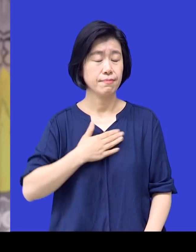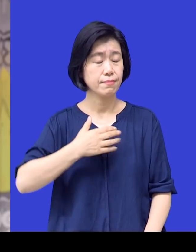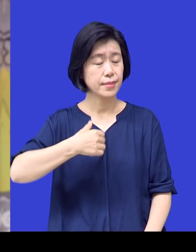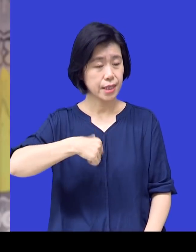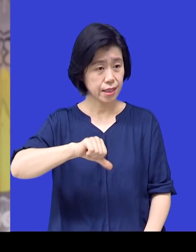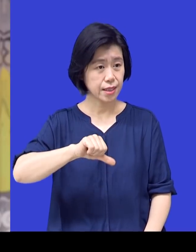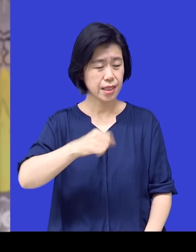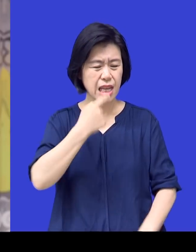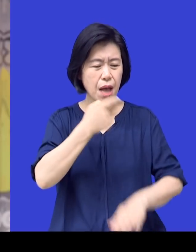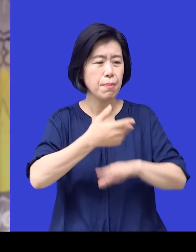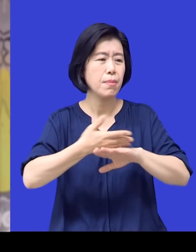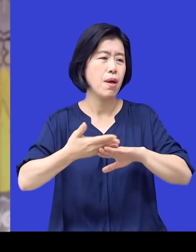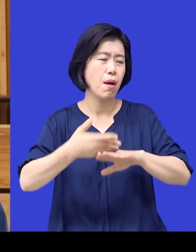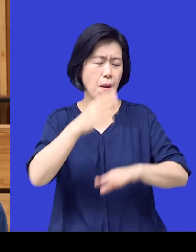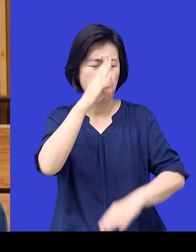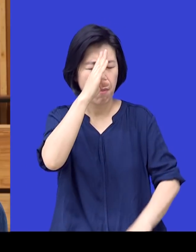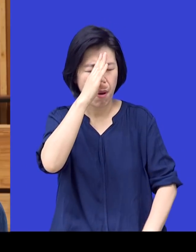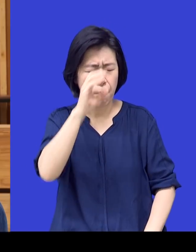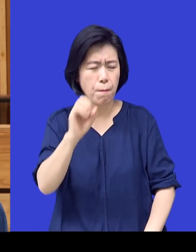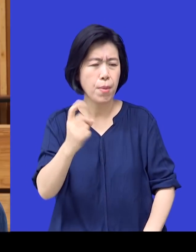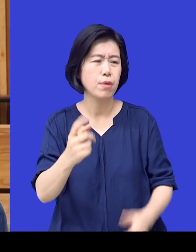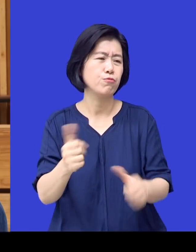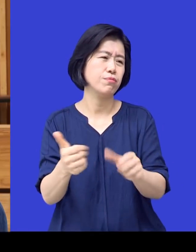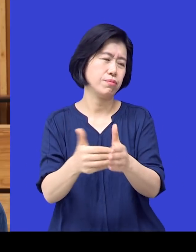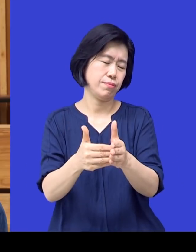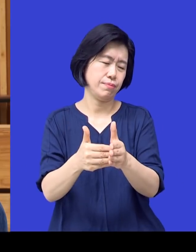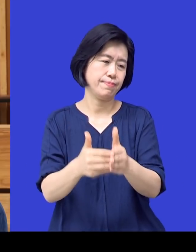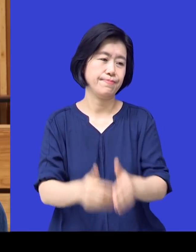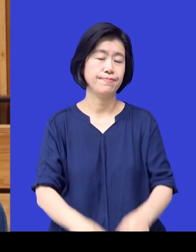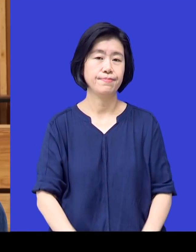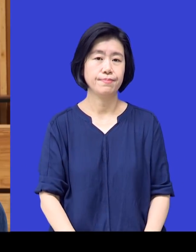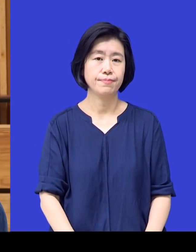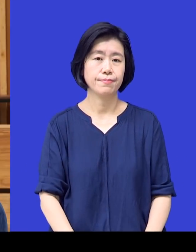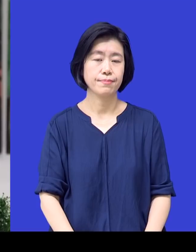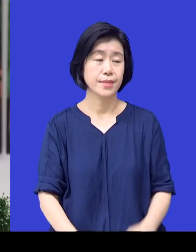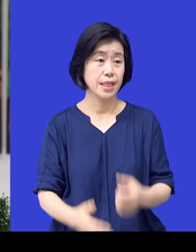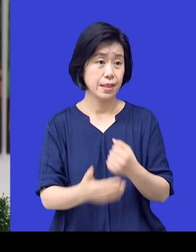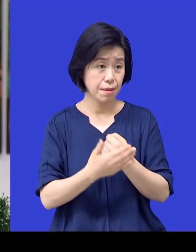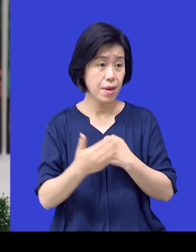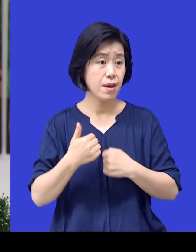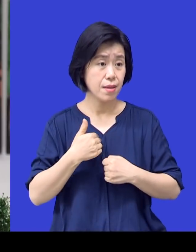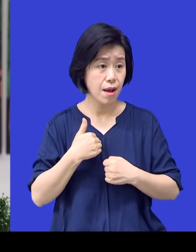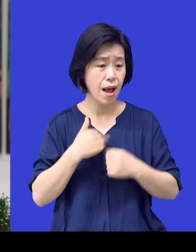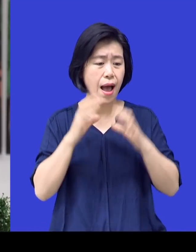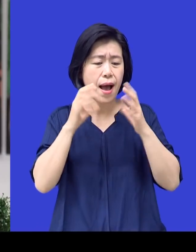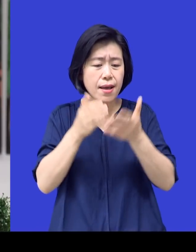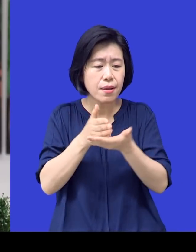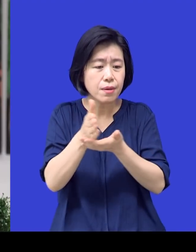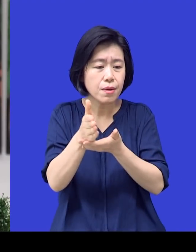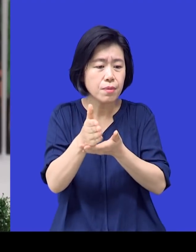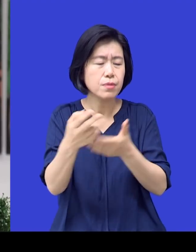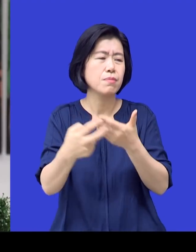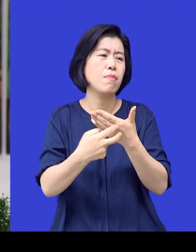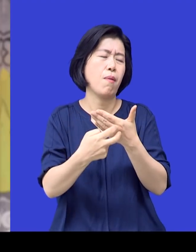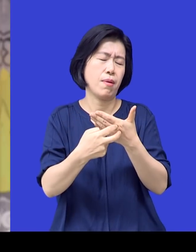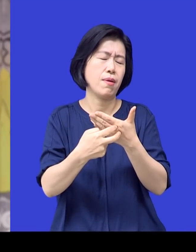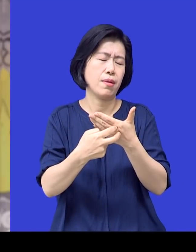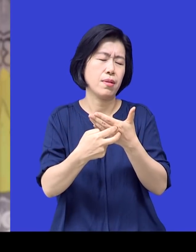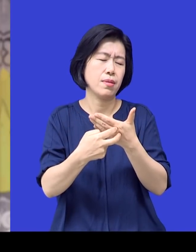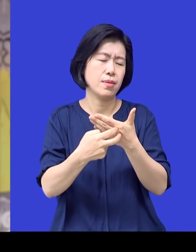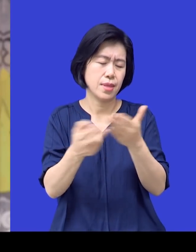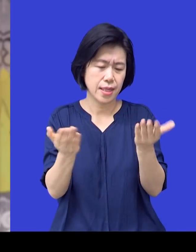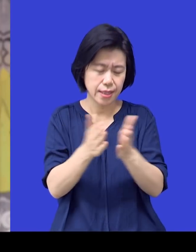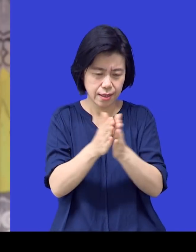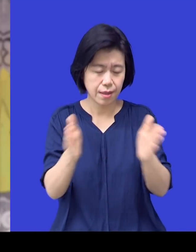아들이 백혈병으로 죽었습니다. 그래서 제가 소아과 의사가 된 것입니다.